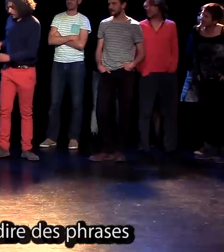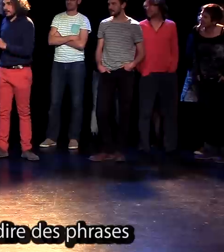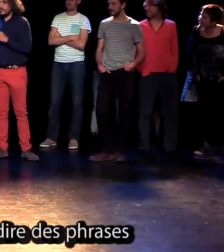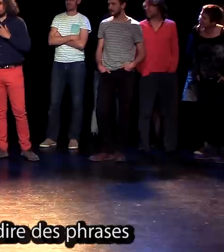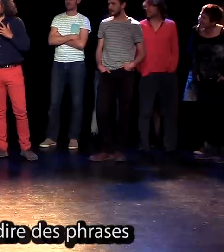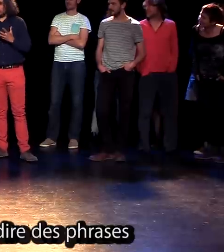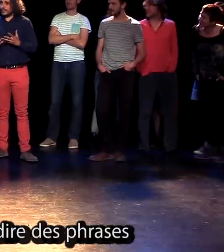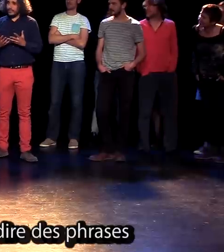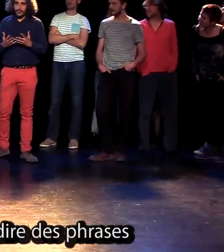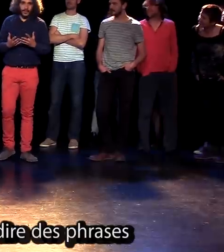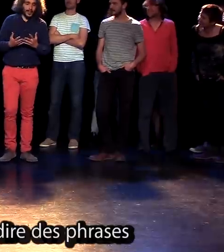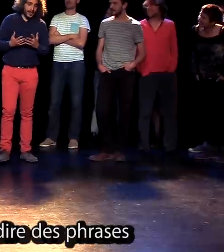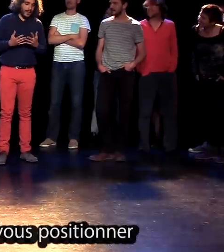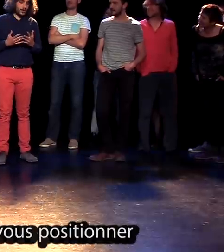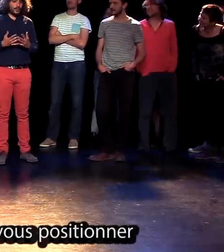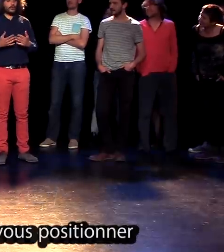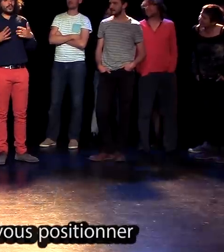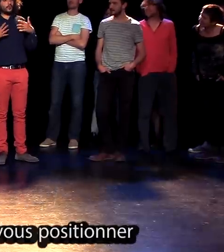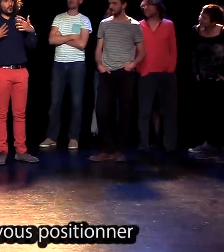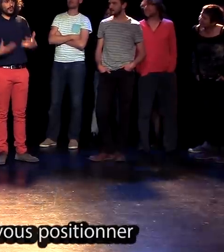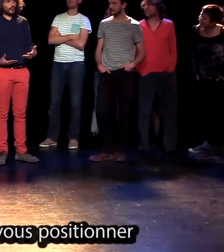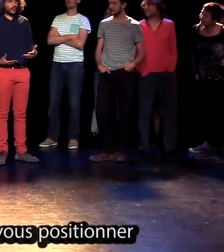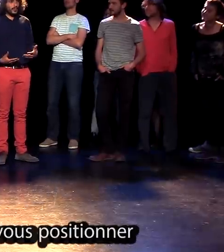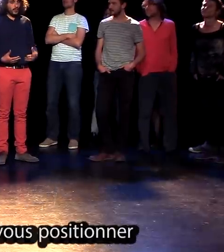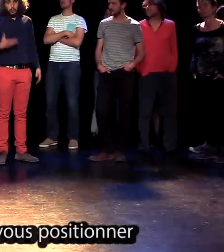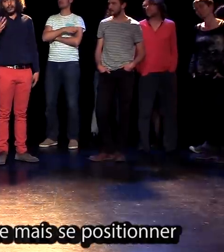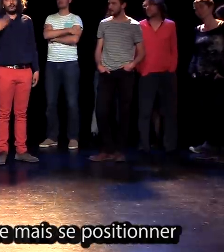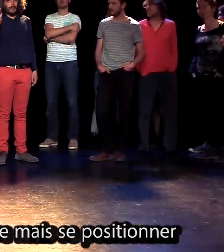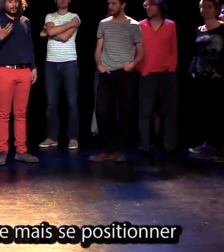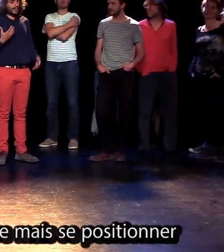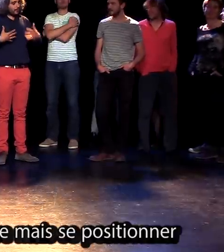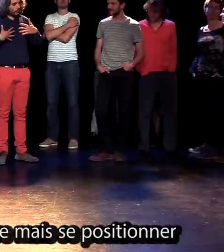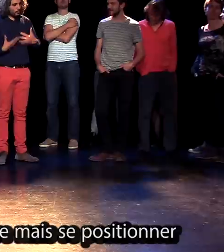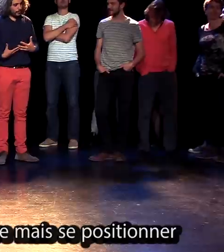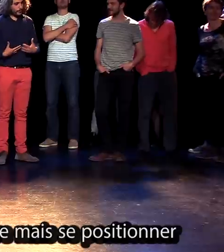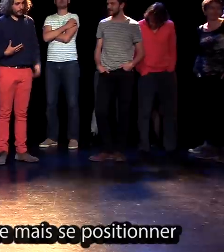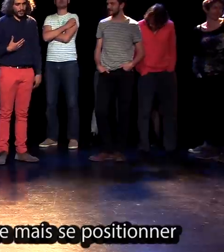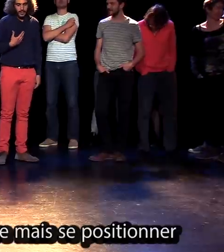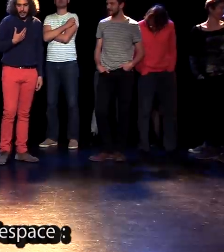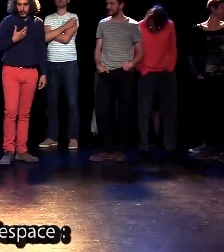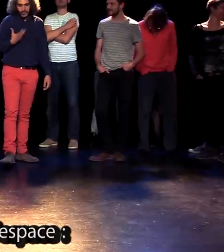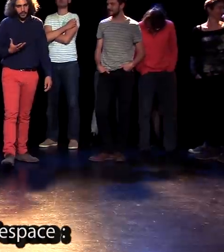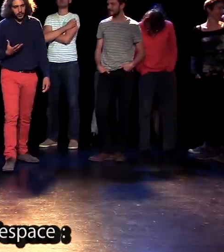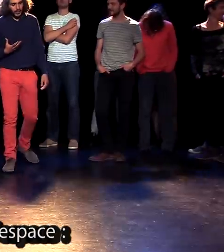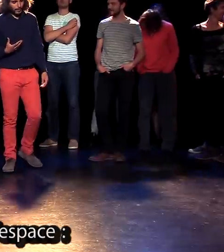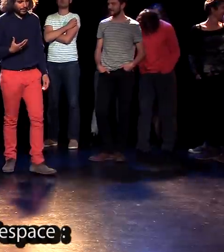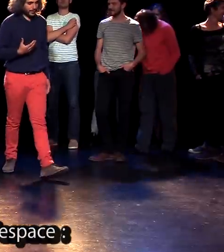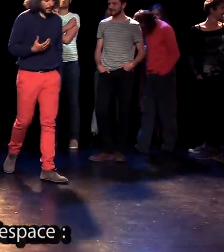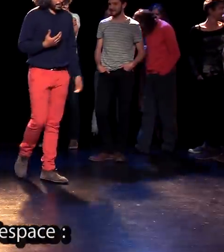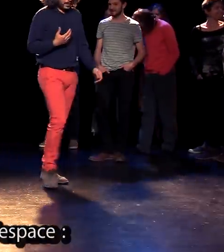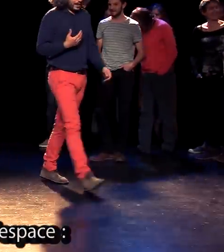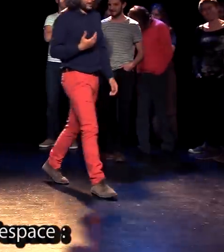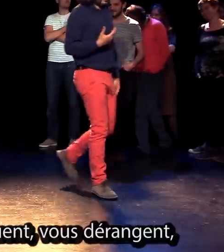étape, je vais vous dire des phrases et je vais vous demander de vous positionner. Alors, pour l'instant, on va pas débattre, on va juste se positionner physiquement dans